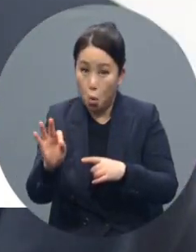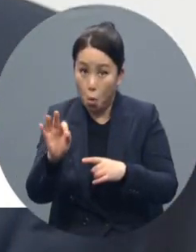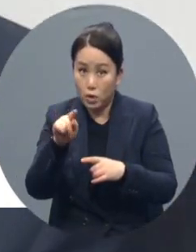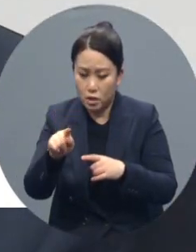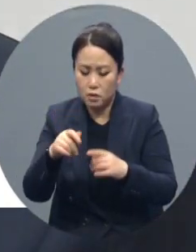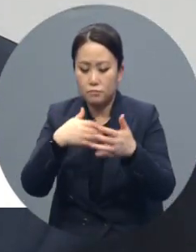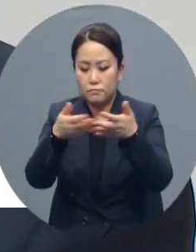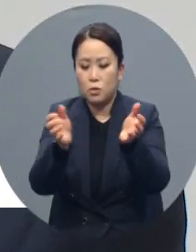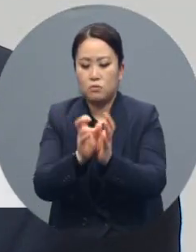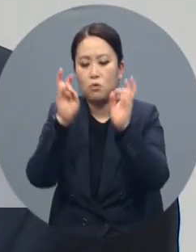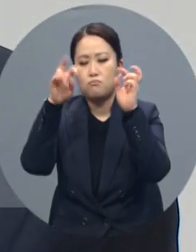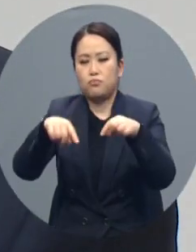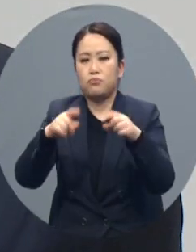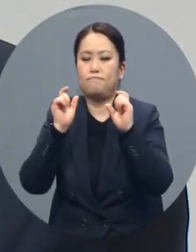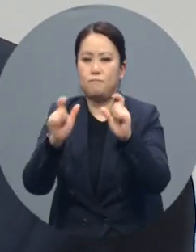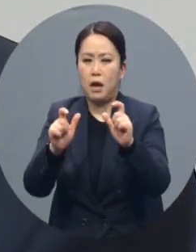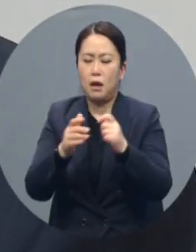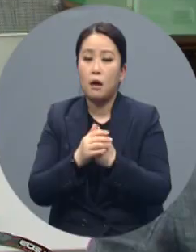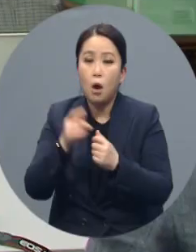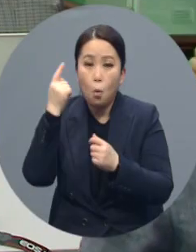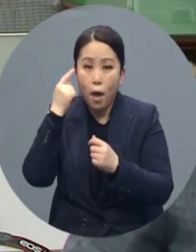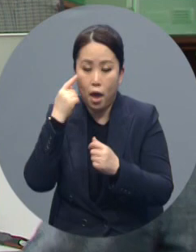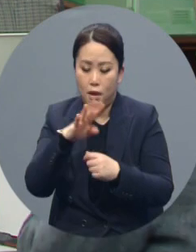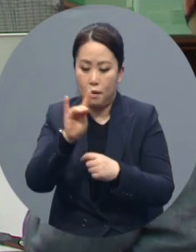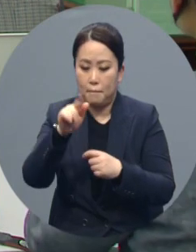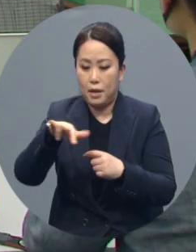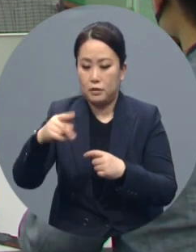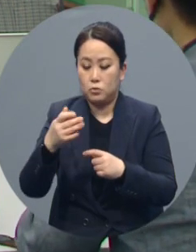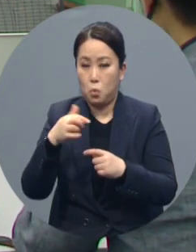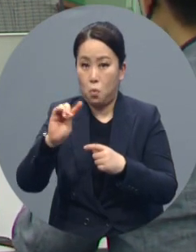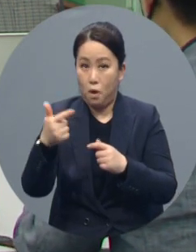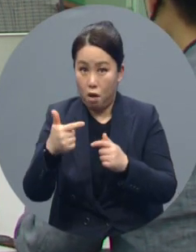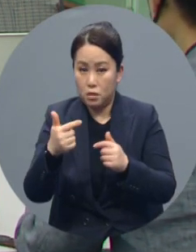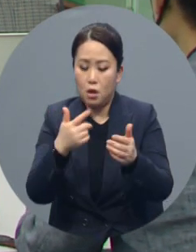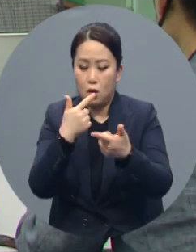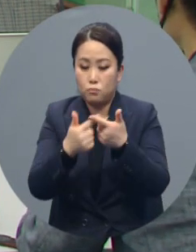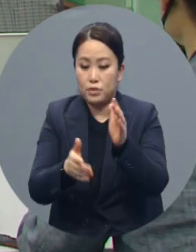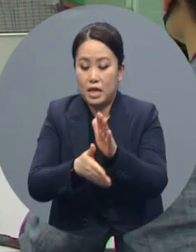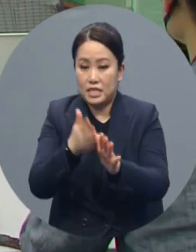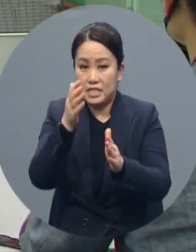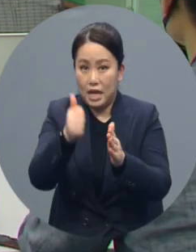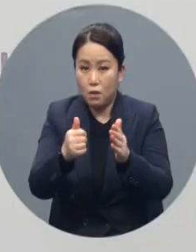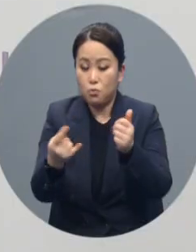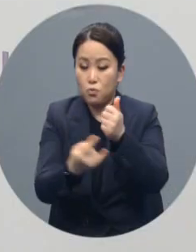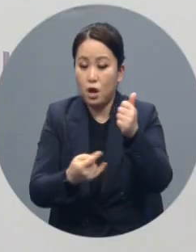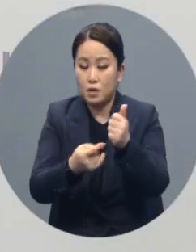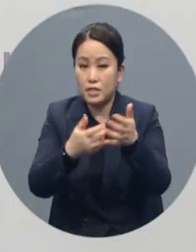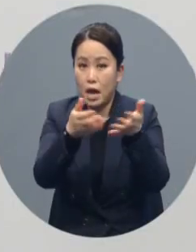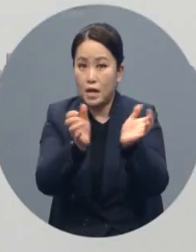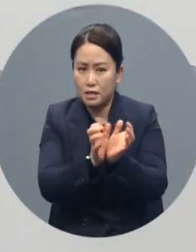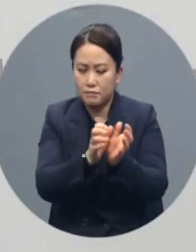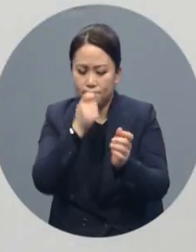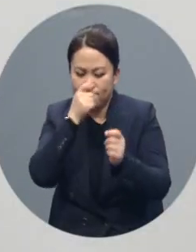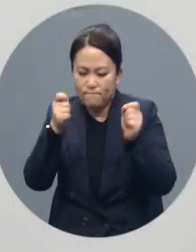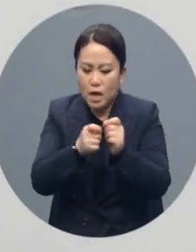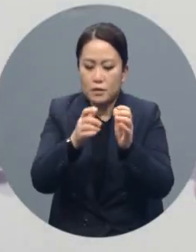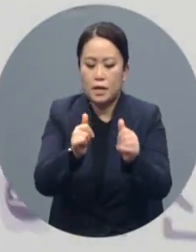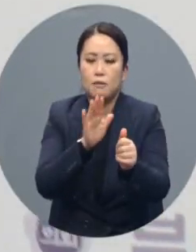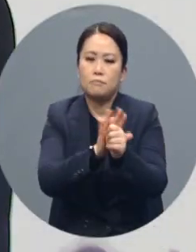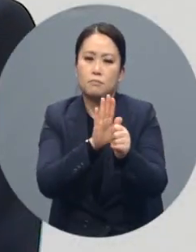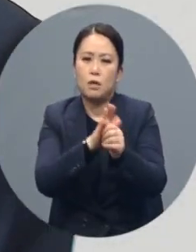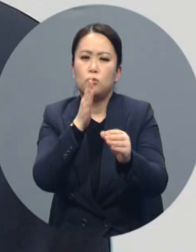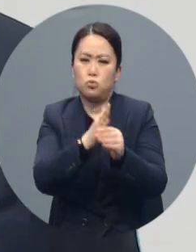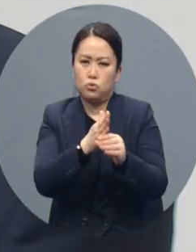선언했습니다. 공천관리위원장을 맡고 있는 백종원 부산시당 위원장이 자신의 측근인 모 구의원을 밀고 있다며 중앙당